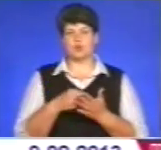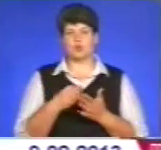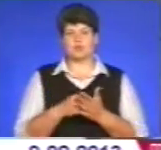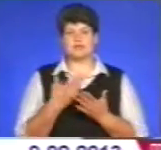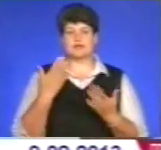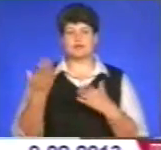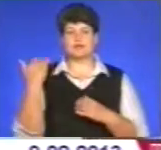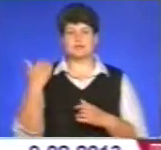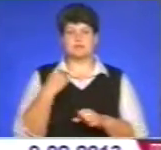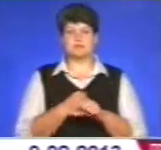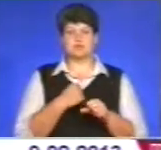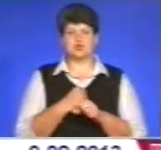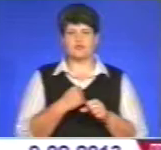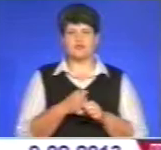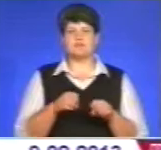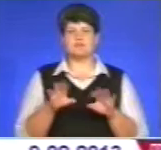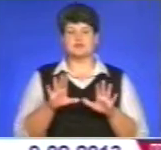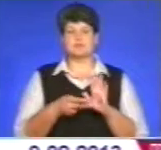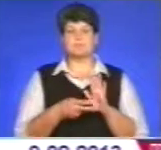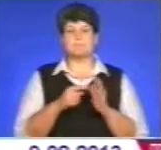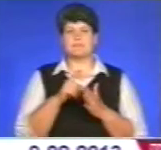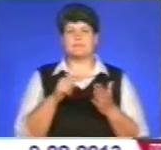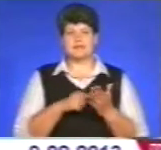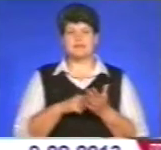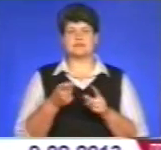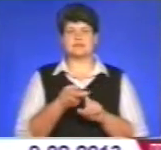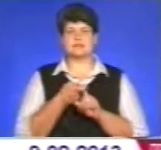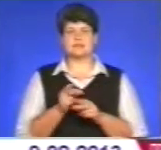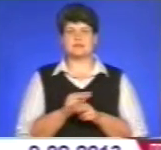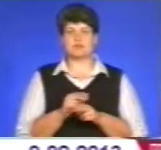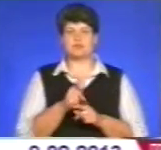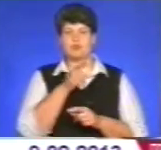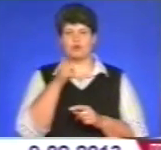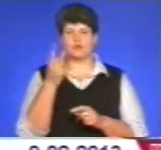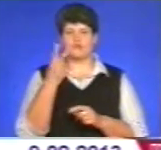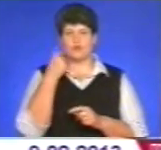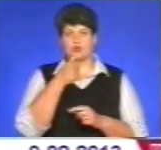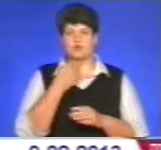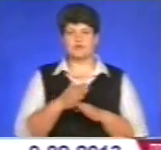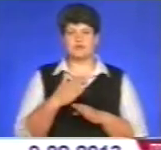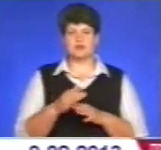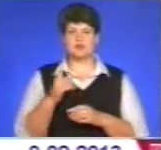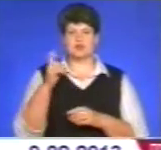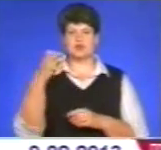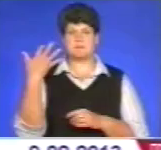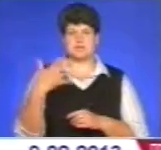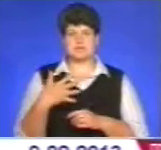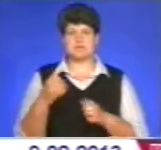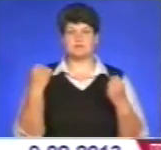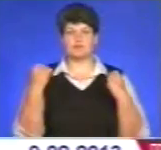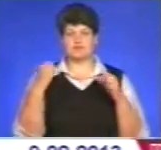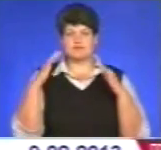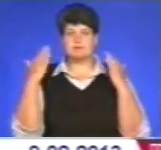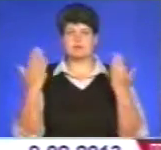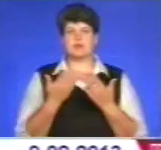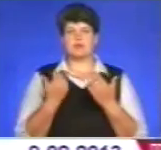Якщо раніше ми працювали і вирішували питання стосовно ремонту, то зараз протягом 2 років буде виділено близько 150 спортивних майданчиків,